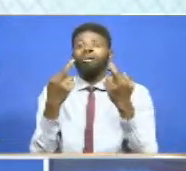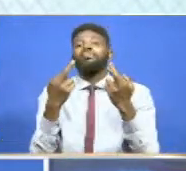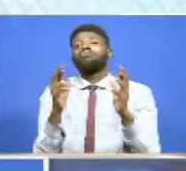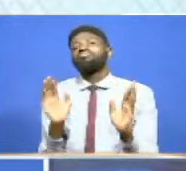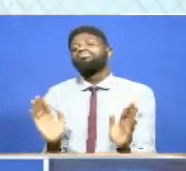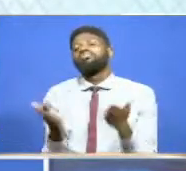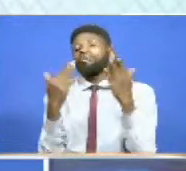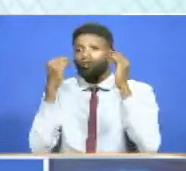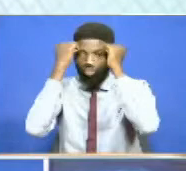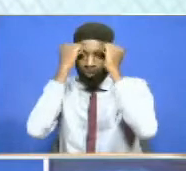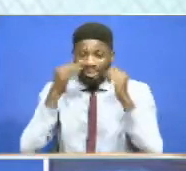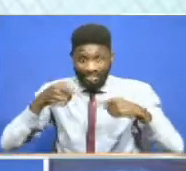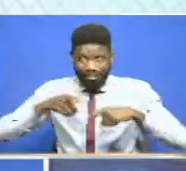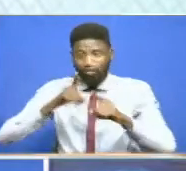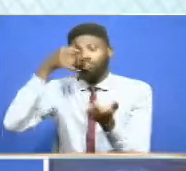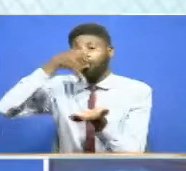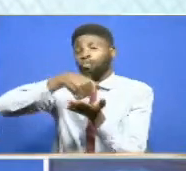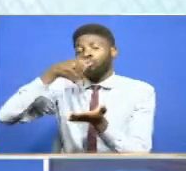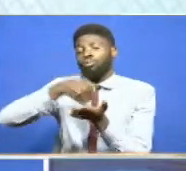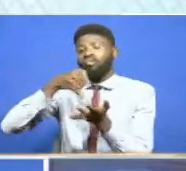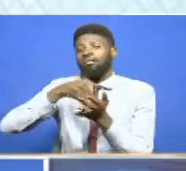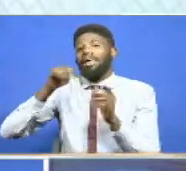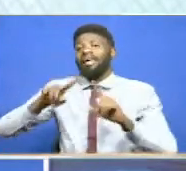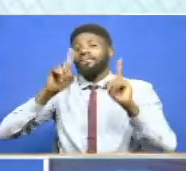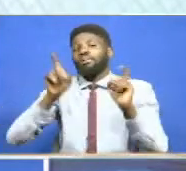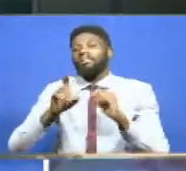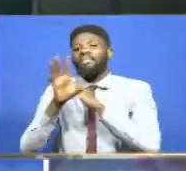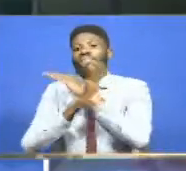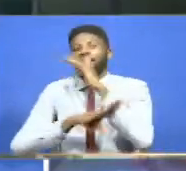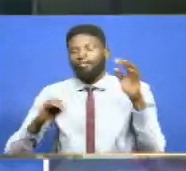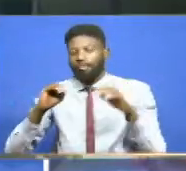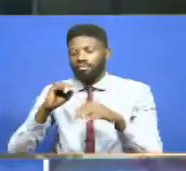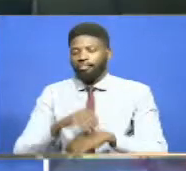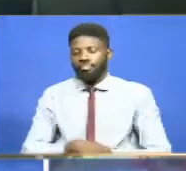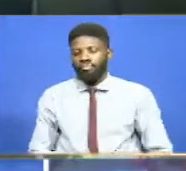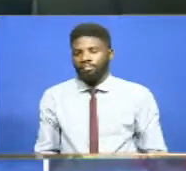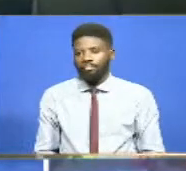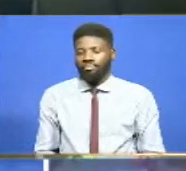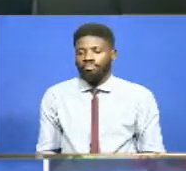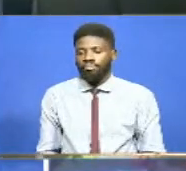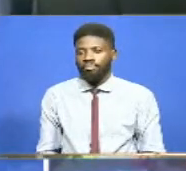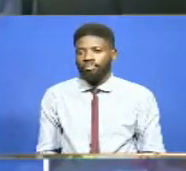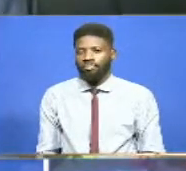wanafunzi waliodaiwa kujihusisha na udanganyifu kwenye mtihani.